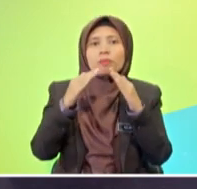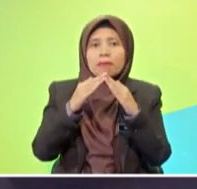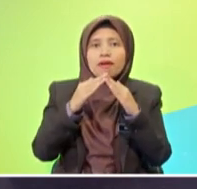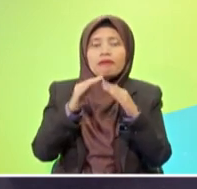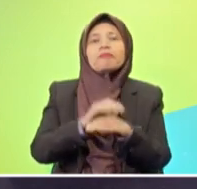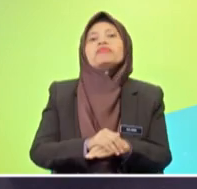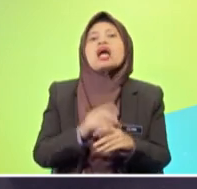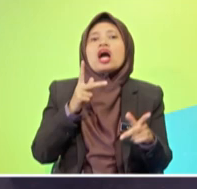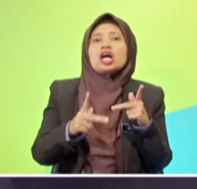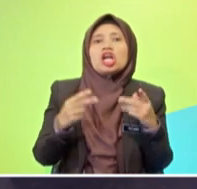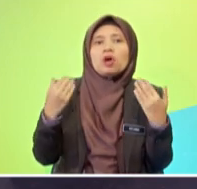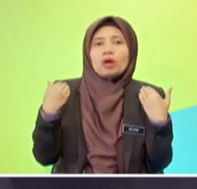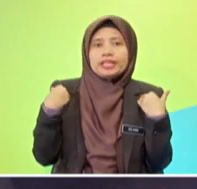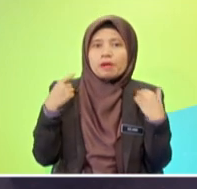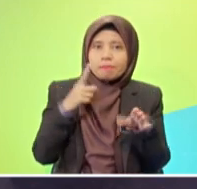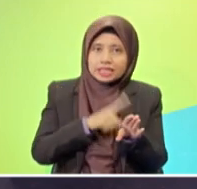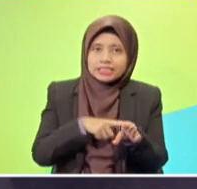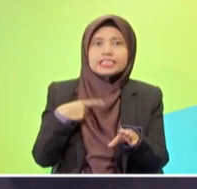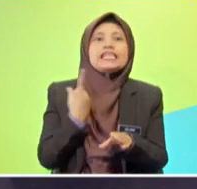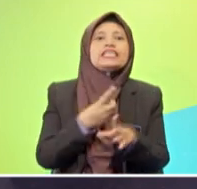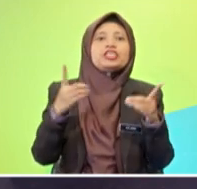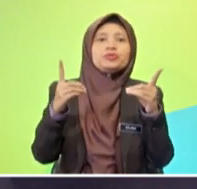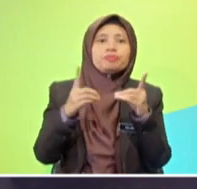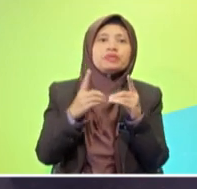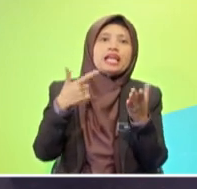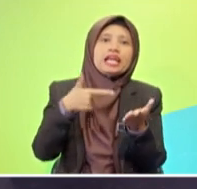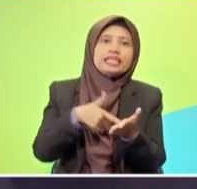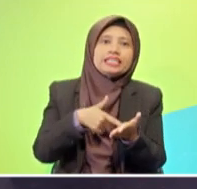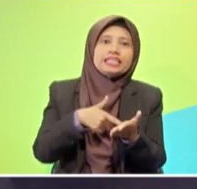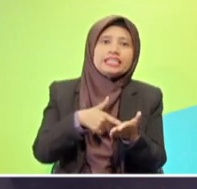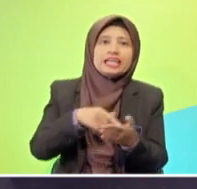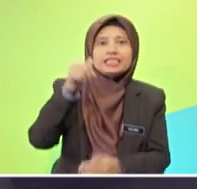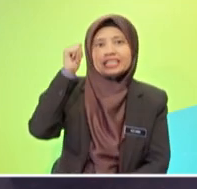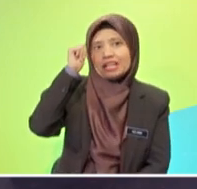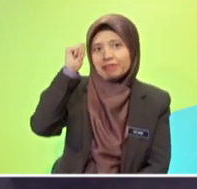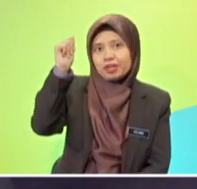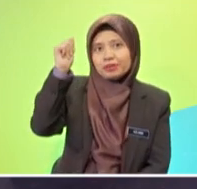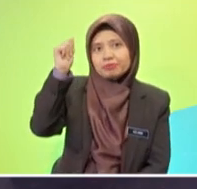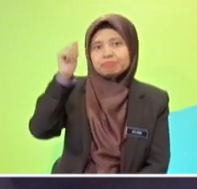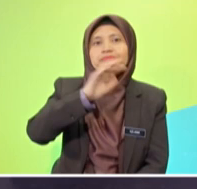ini kalau ada rezeki kita berjumpa lagi Insyaallah dengan itu Assalamualaikum bye